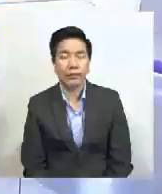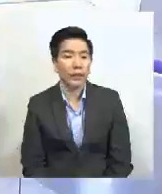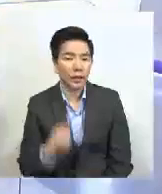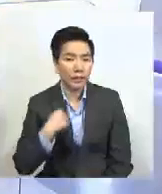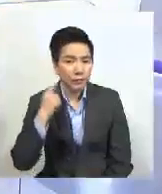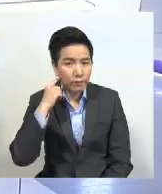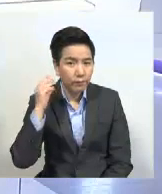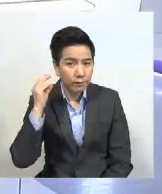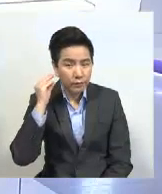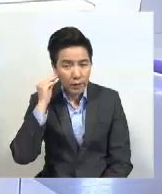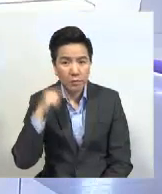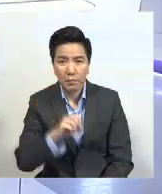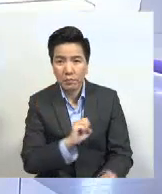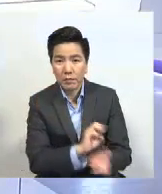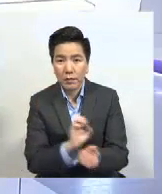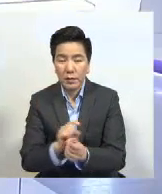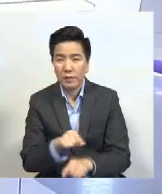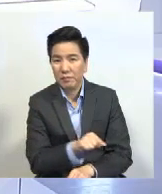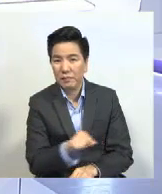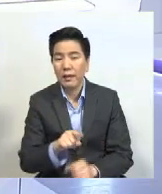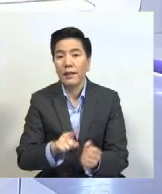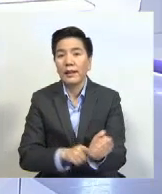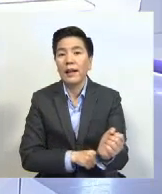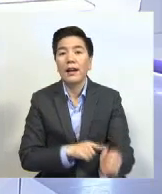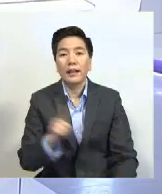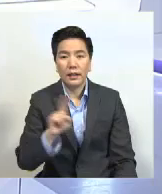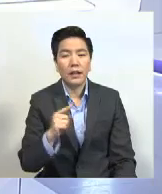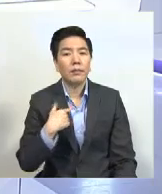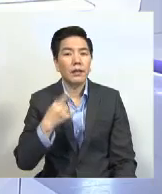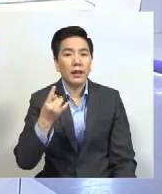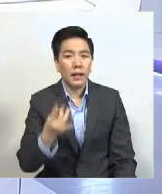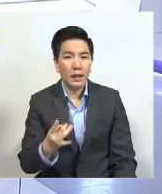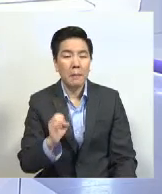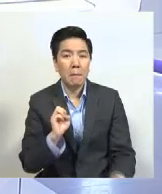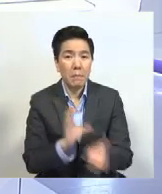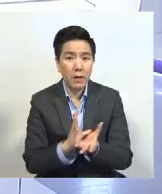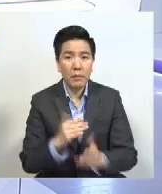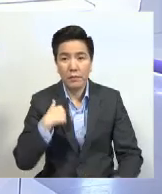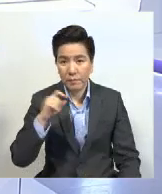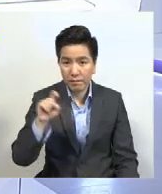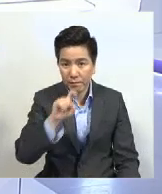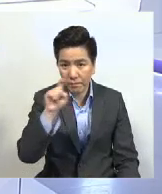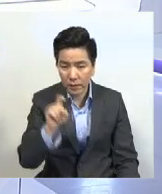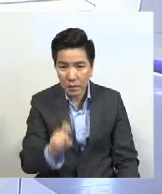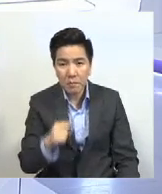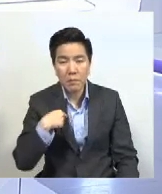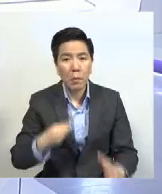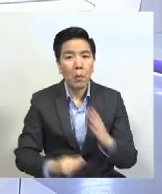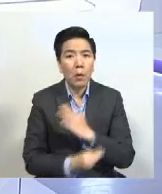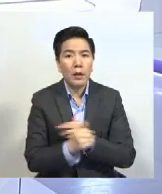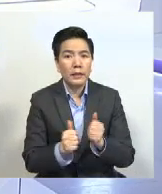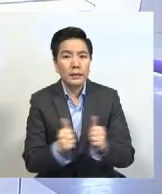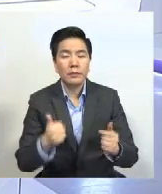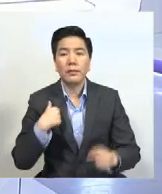เท่าที่เราฟังผลกระทบที่เกิดขึ้นเนี่ยแล้วจะเป็นแบบนี้ไปอีกนานแค่ไหนจะมีอะไรได้รับผลกระทบอีกหรือว่าจะมีอะไรที่มีโอกาสดีในช่ว